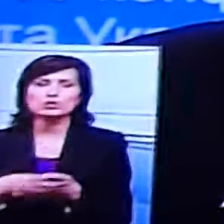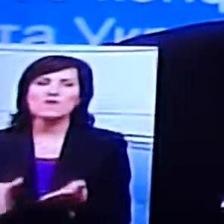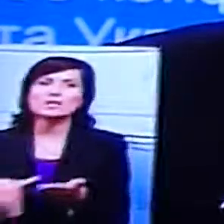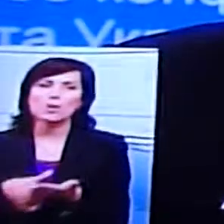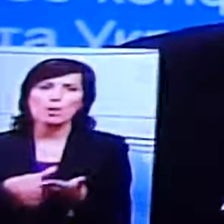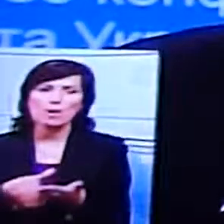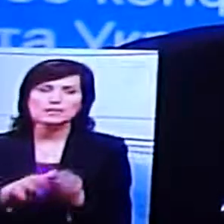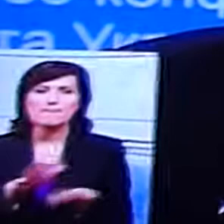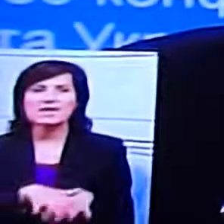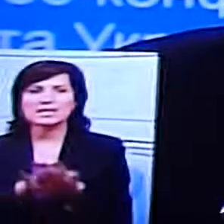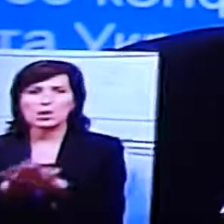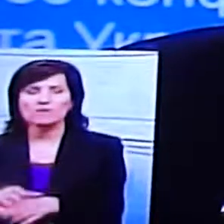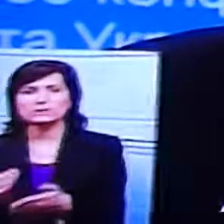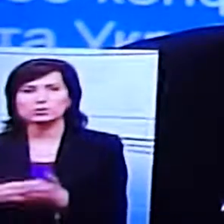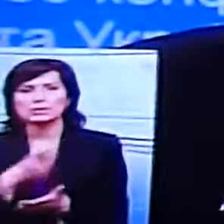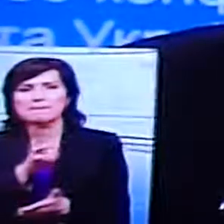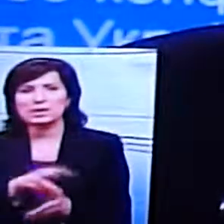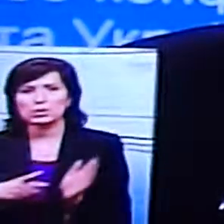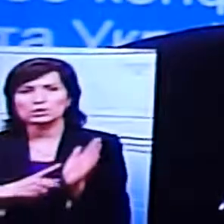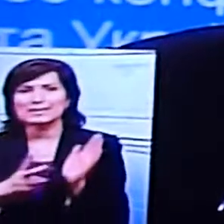допомога перерахована в сумі